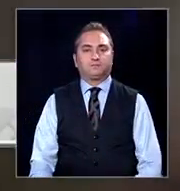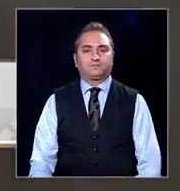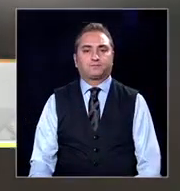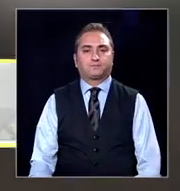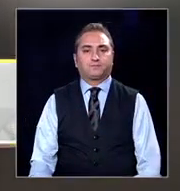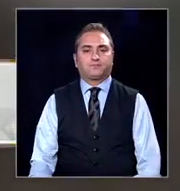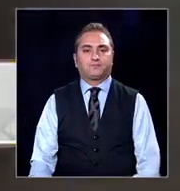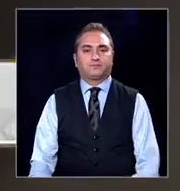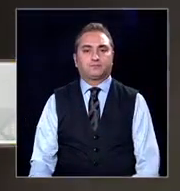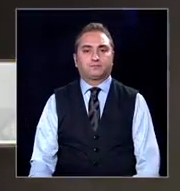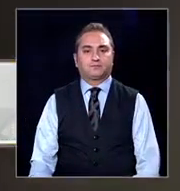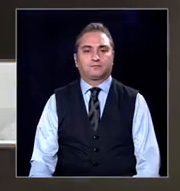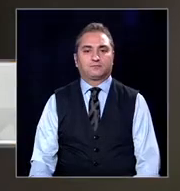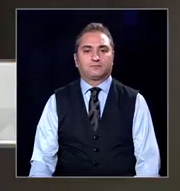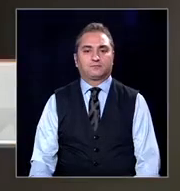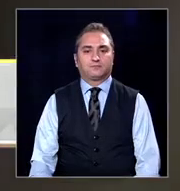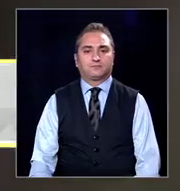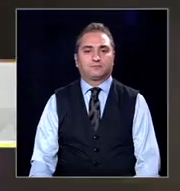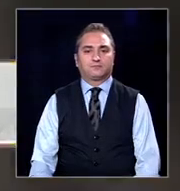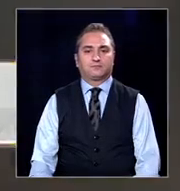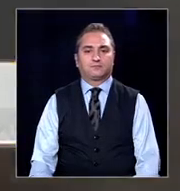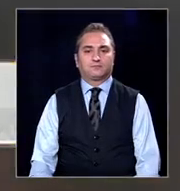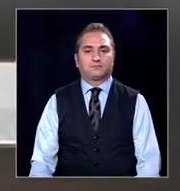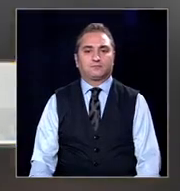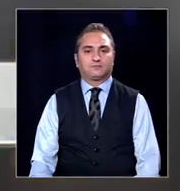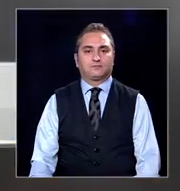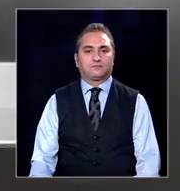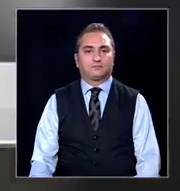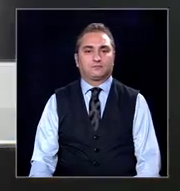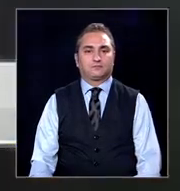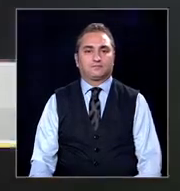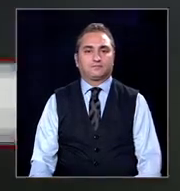Annesiyle beraber götüreceksiniz. Benim tek kenar sözüm yok, tamam mı?